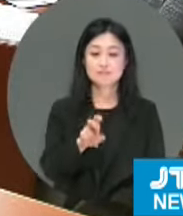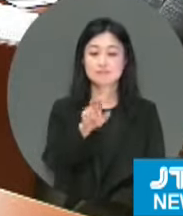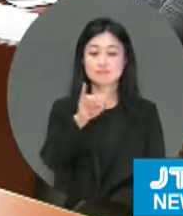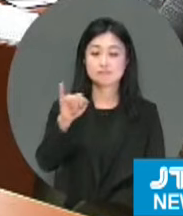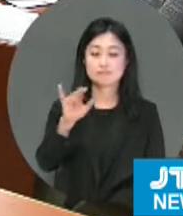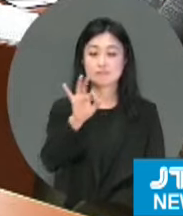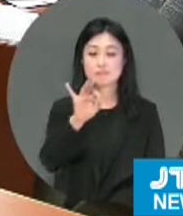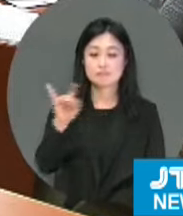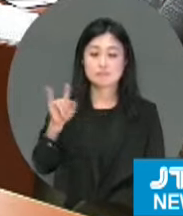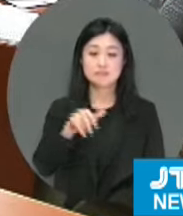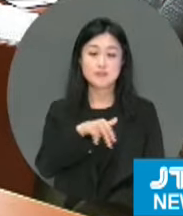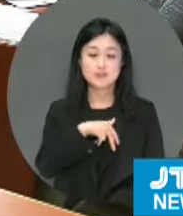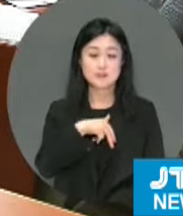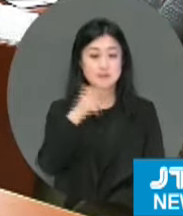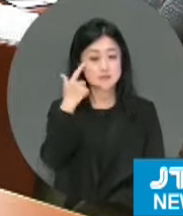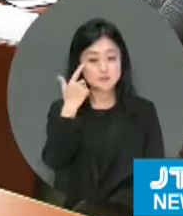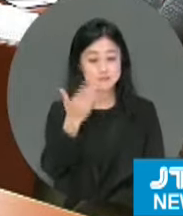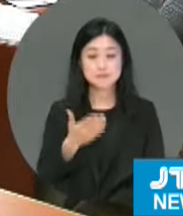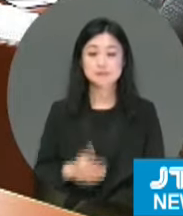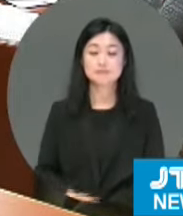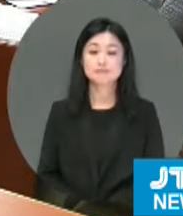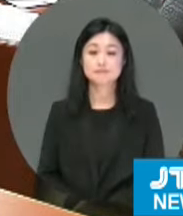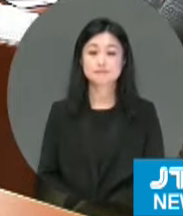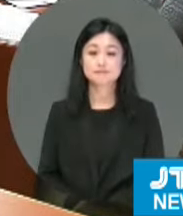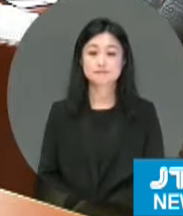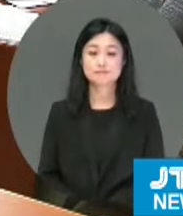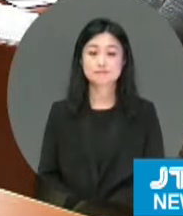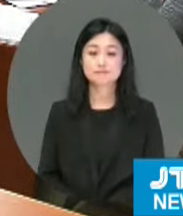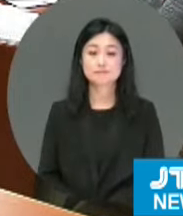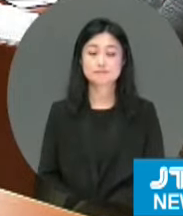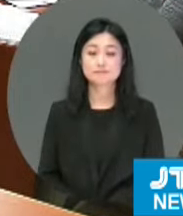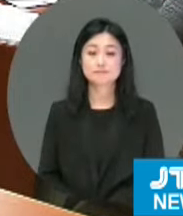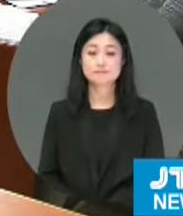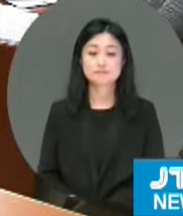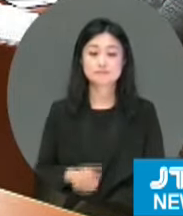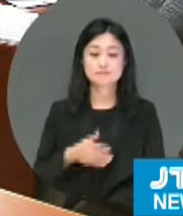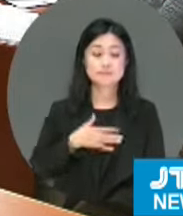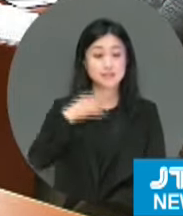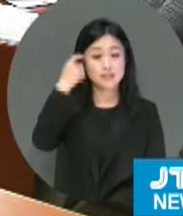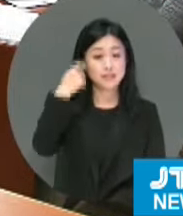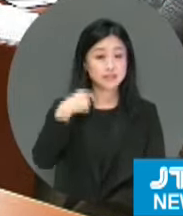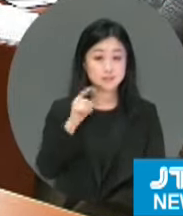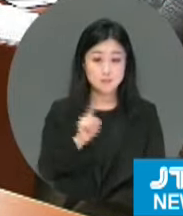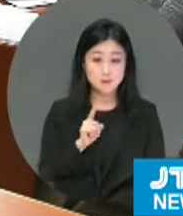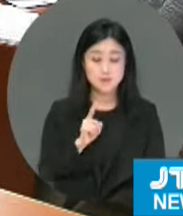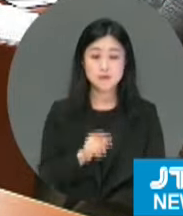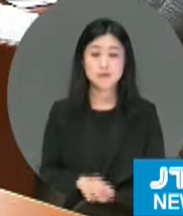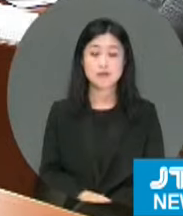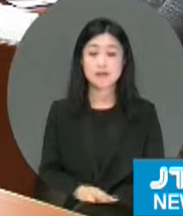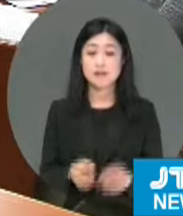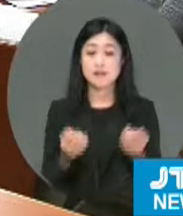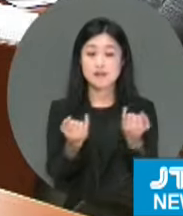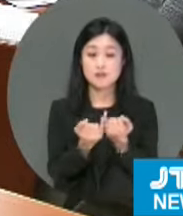주시기 바랍니다. 차관님, 제가 느끼기에는